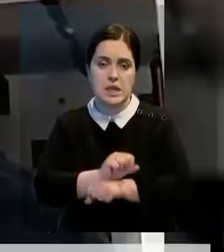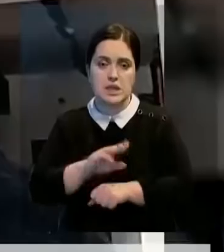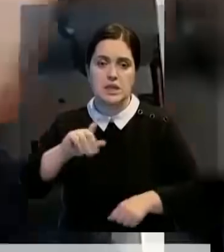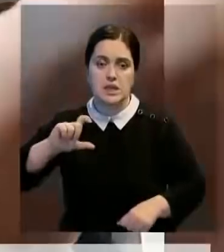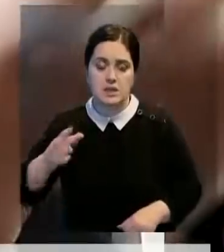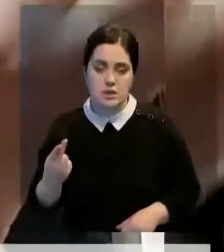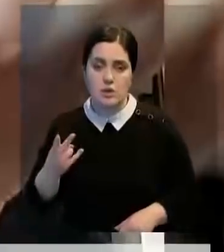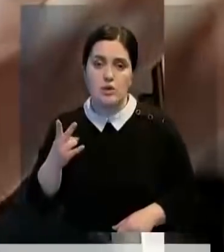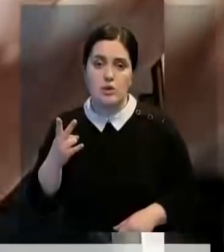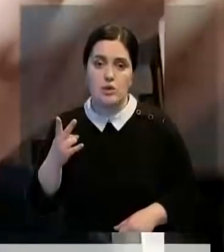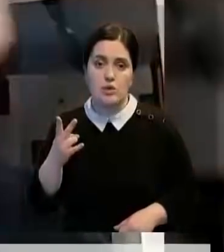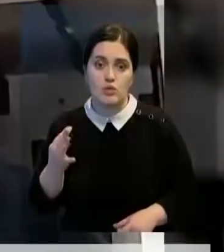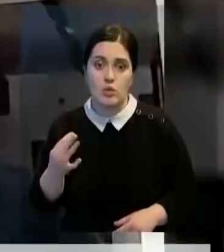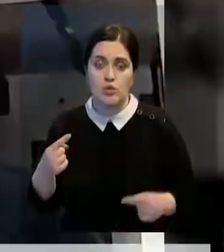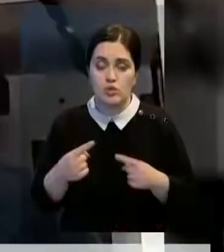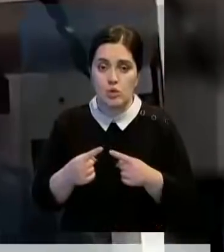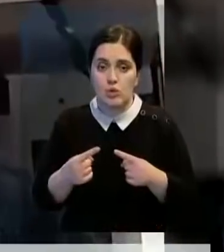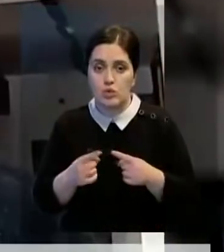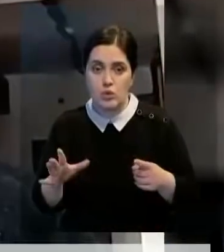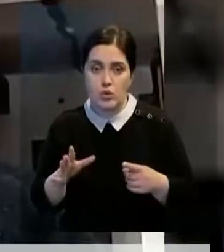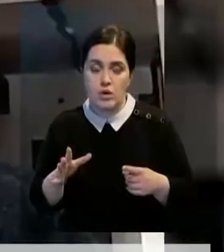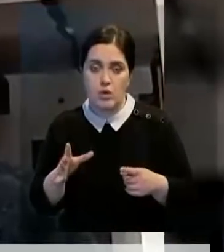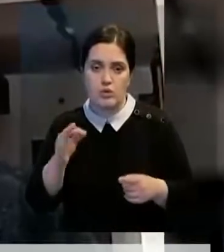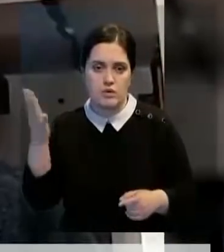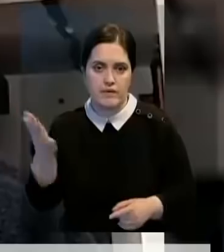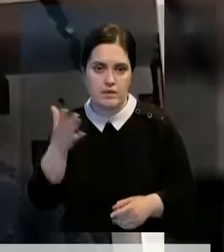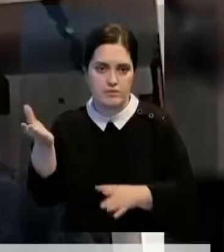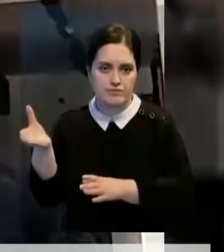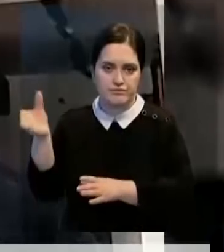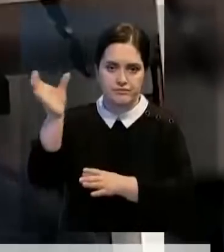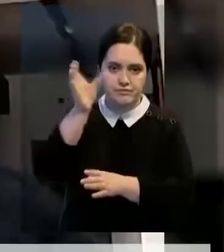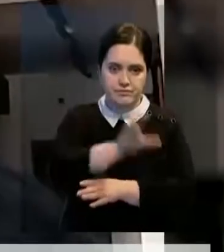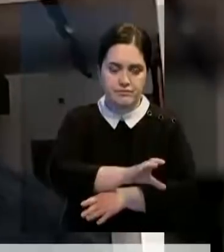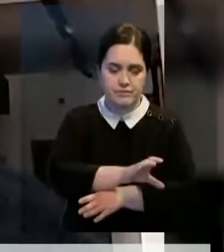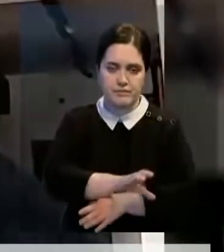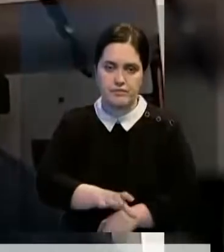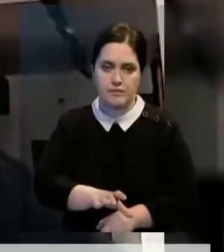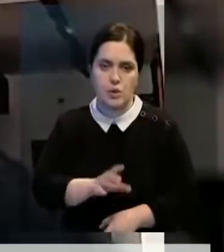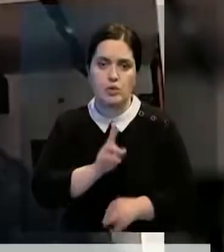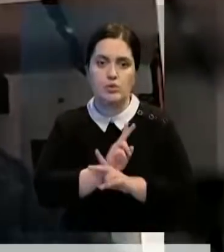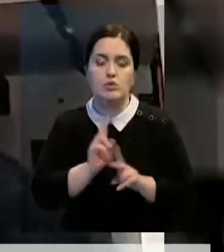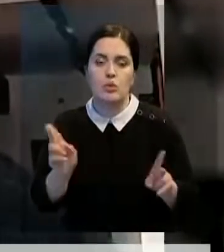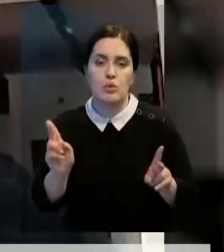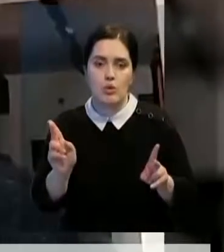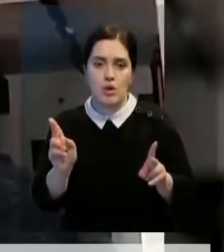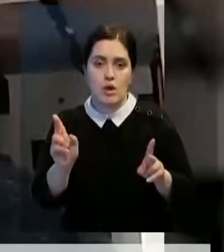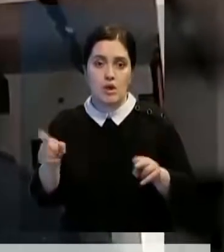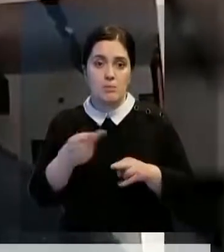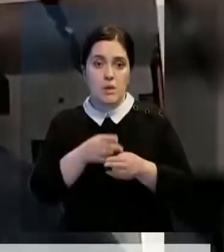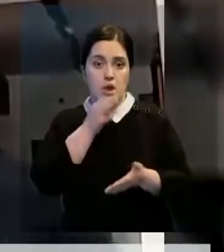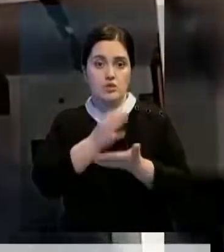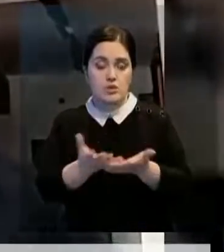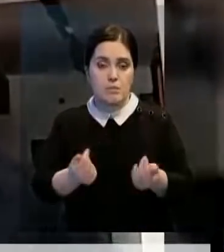Но соответствовали ли они действительности, если от ветра падает труба? Вот это большой вопрос. Кто из чиновников рассматривал эти